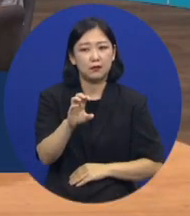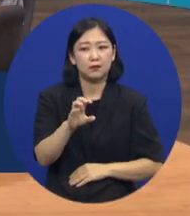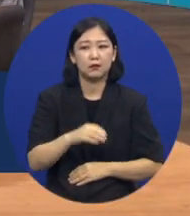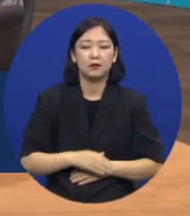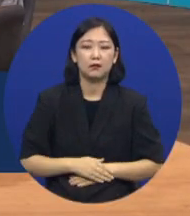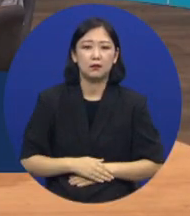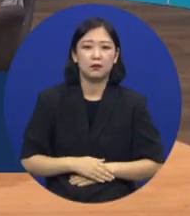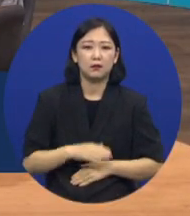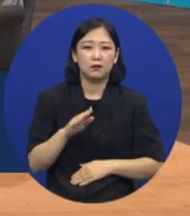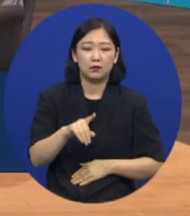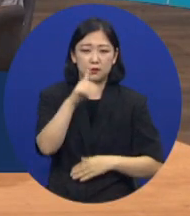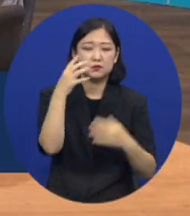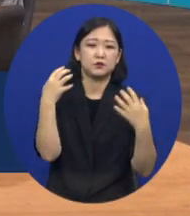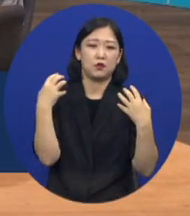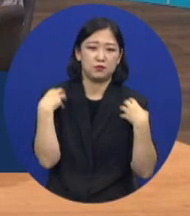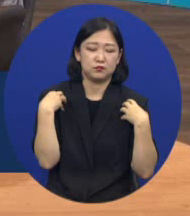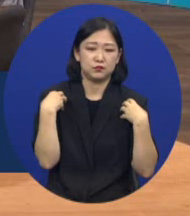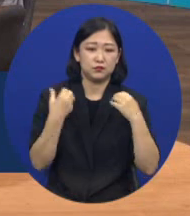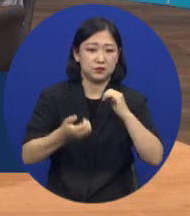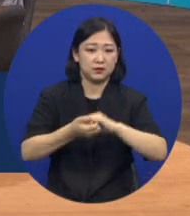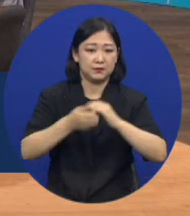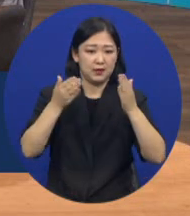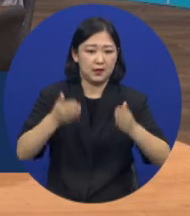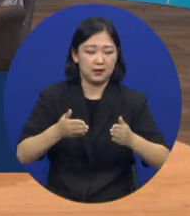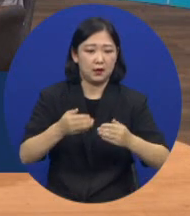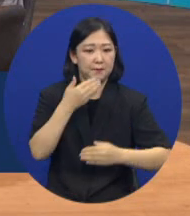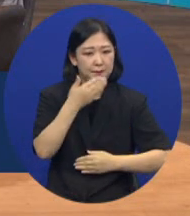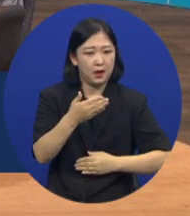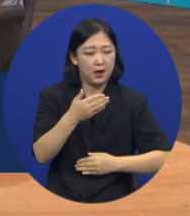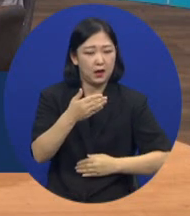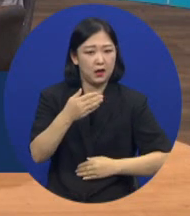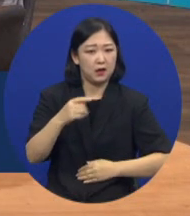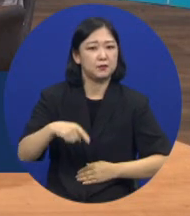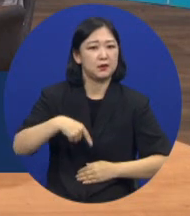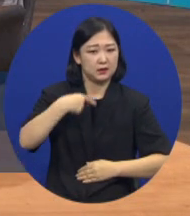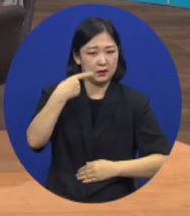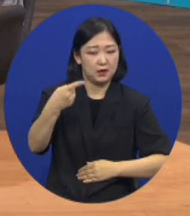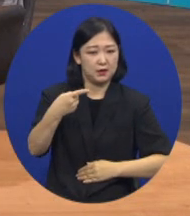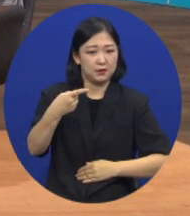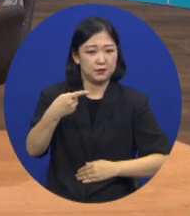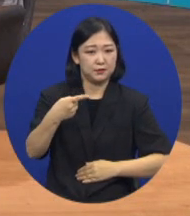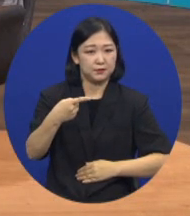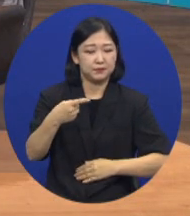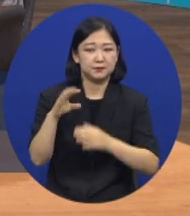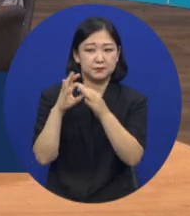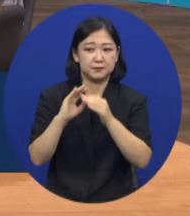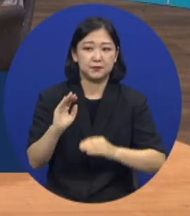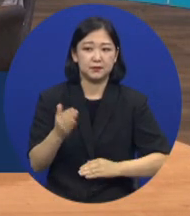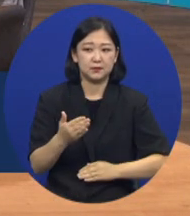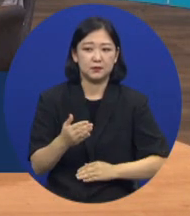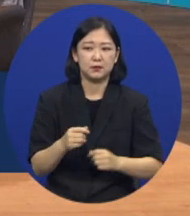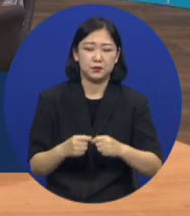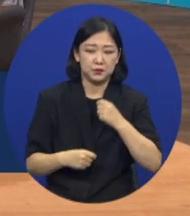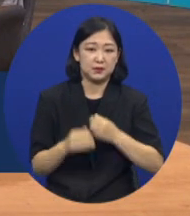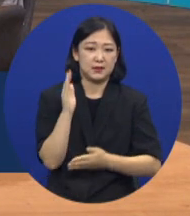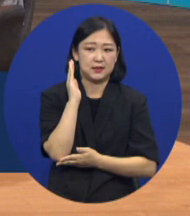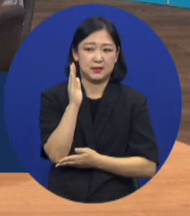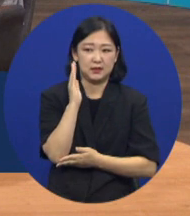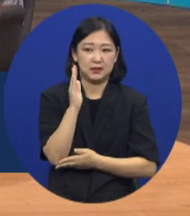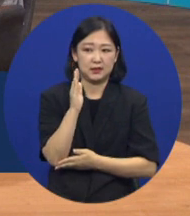현정부 인기와 4 가능하다고 보십니까 아니면 차기 정부 까지 가야 된다고 생각하시오 솔직히 말씀드리면